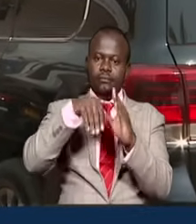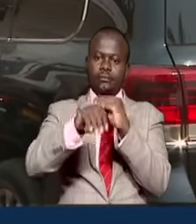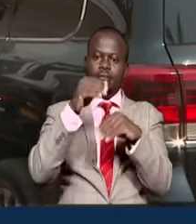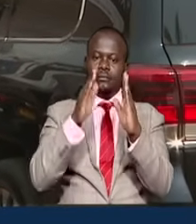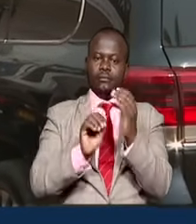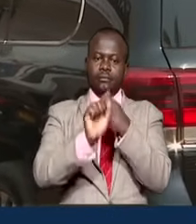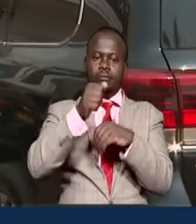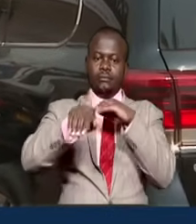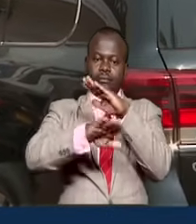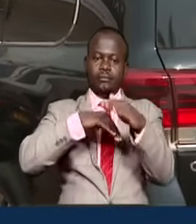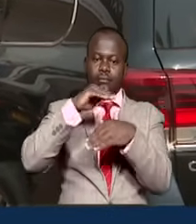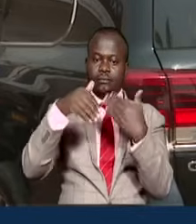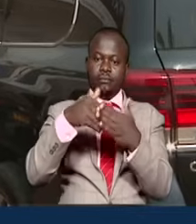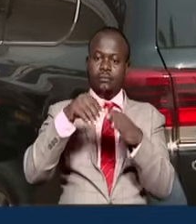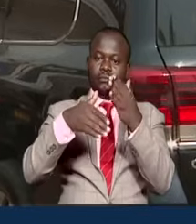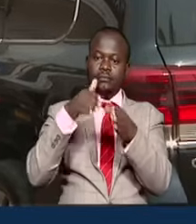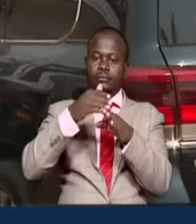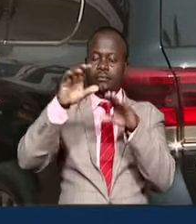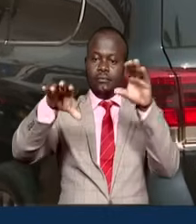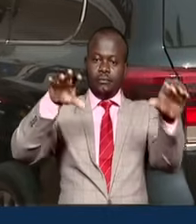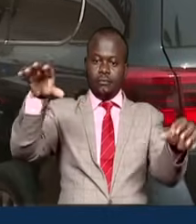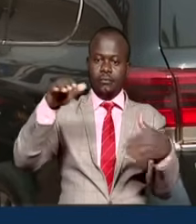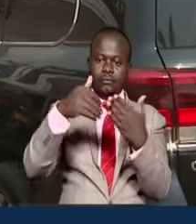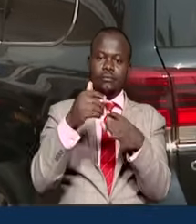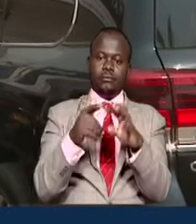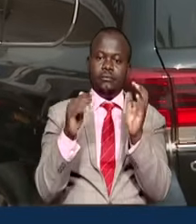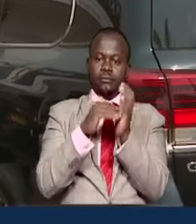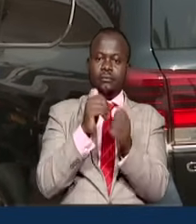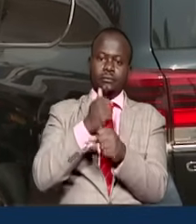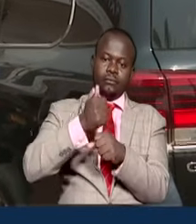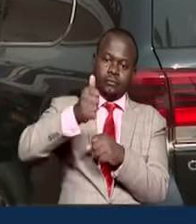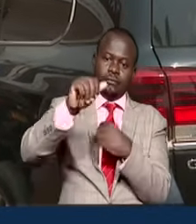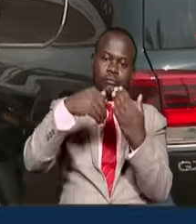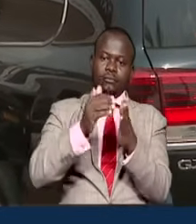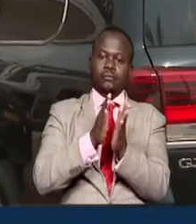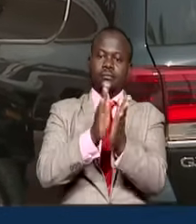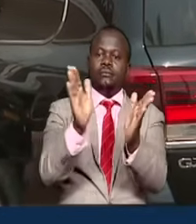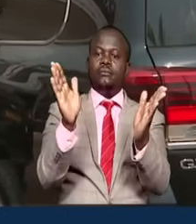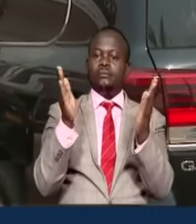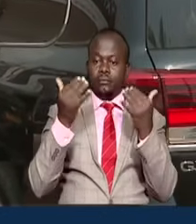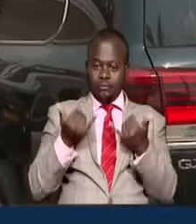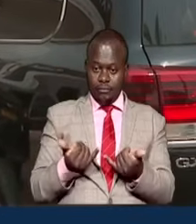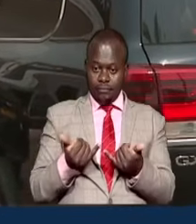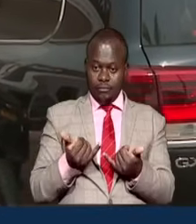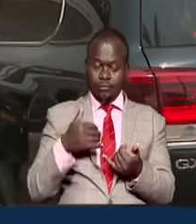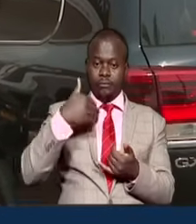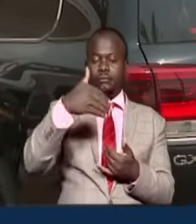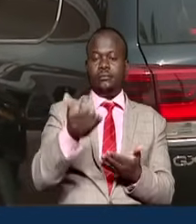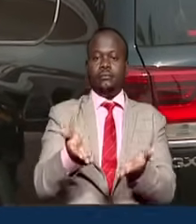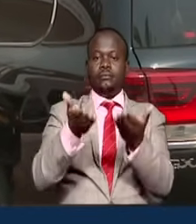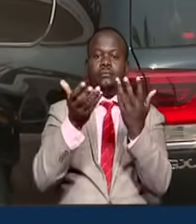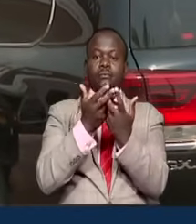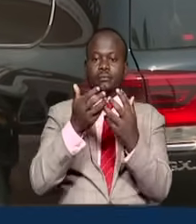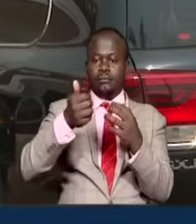ibikorwa remezo bigenda byubakwa hirya no hino ndetse n'abikorera muri rusange uko rero tuzamuka bijyana n'ibyo